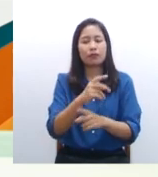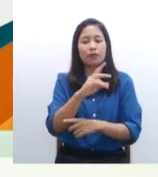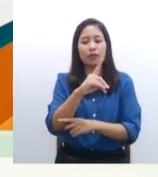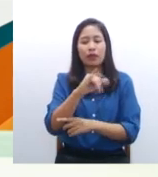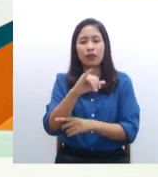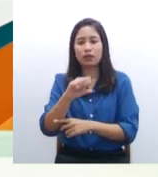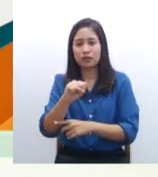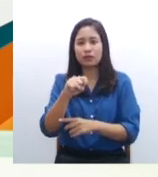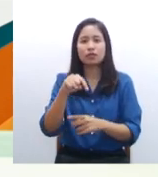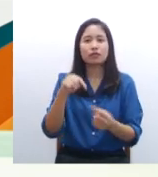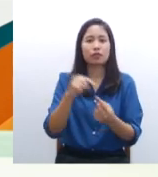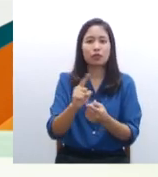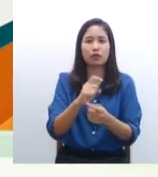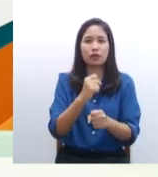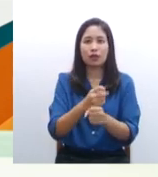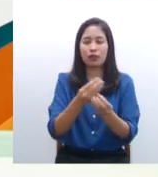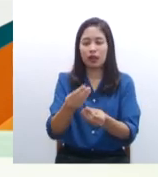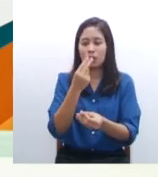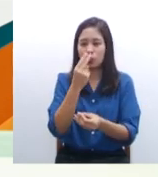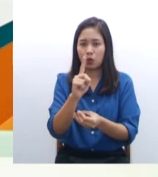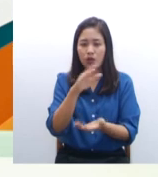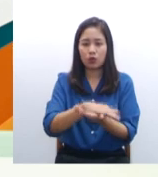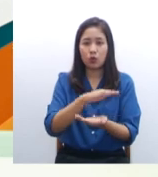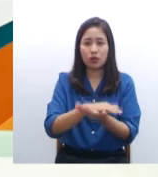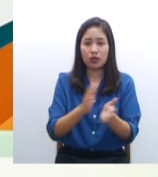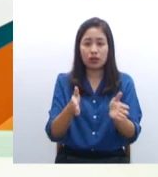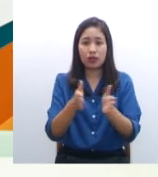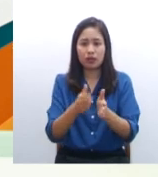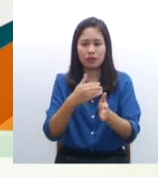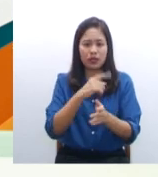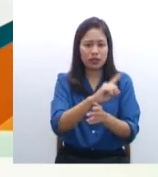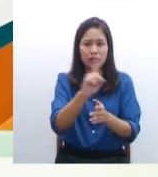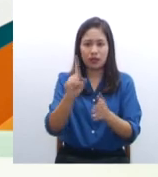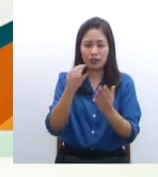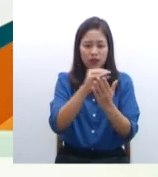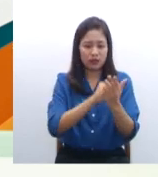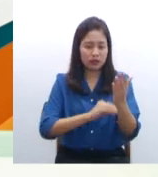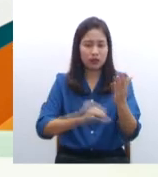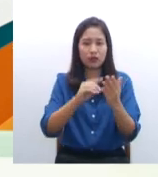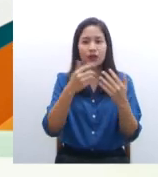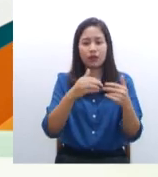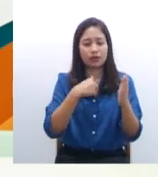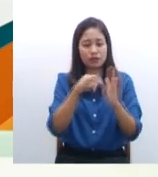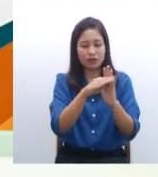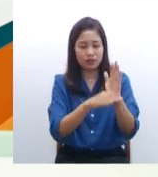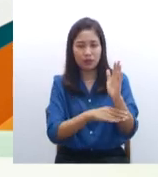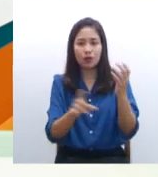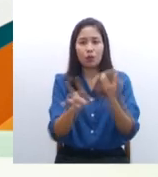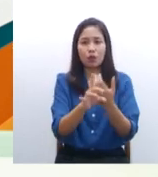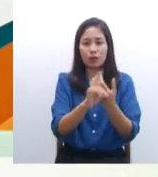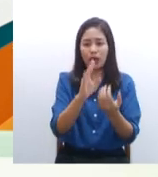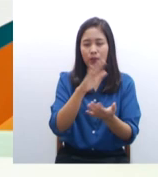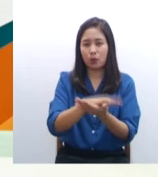ครื่องมือดังกล่าวจะทำให้รู้ว่ามีโรงเรียนขนาดเล็กอยู่ในพื้นที่ใดบ้างเพื่อจะได้จัดลำดับคุณภาพโรงเรียนขนาดเล็กได้อย่